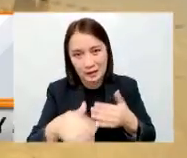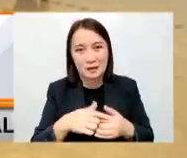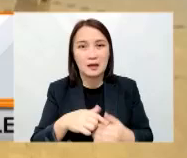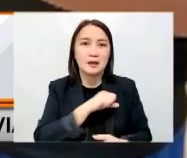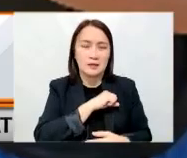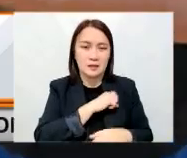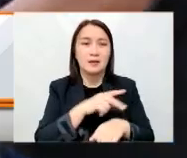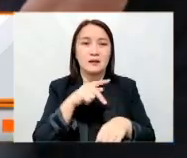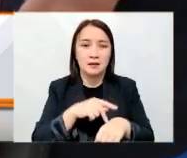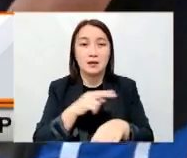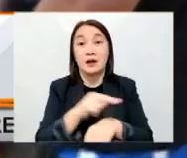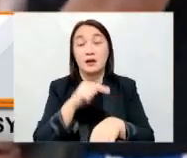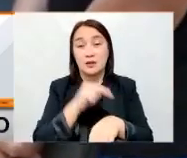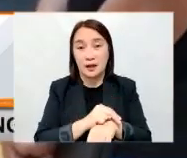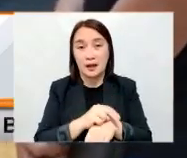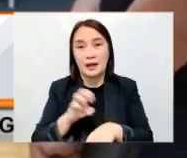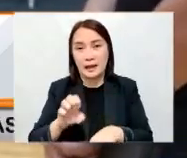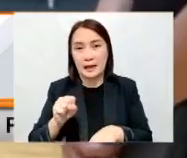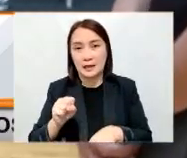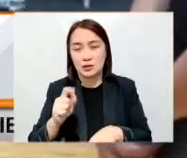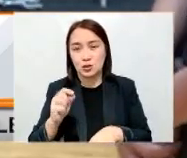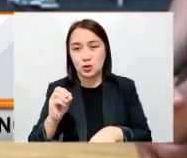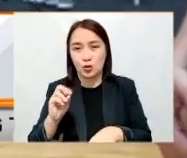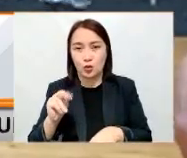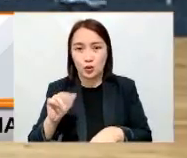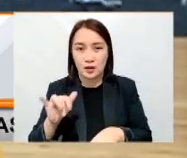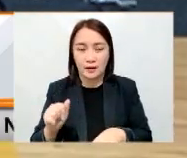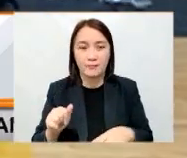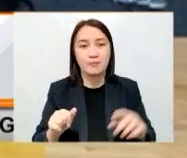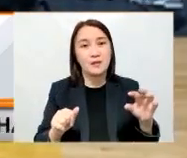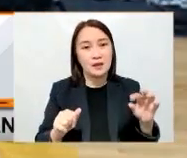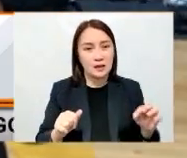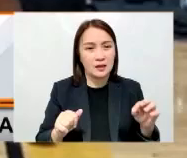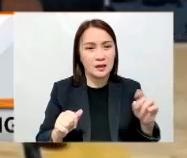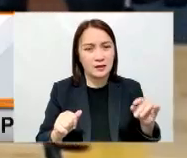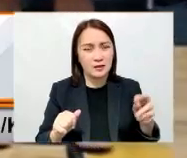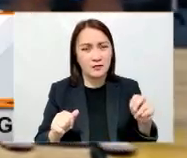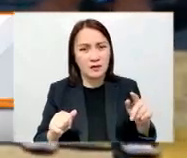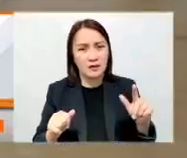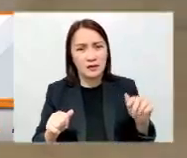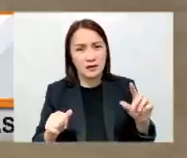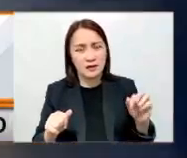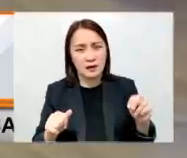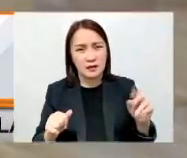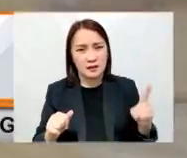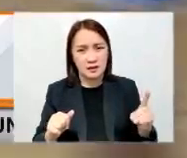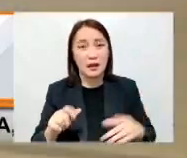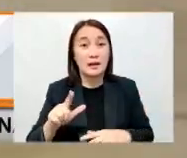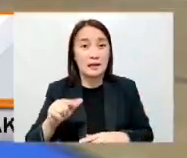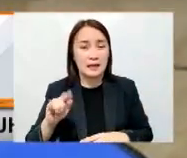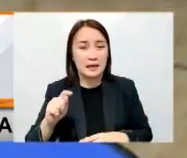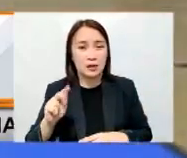ng Estonia at Finland. Tapos lilipad naman sila pa Lithuania sa June 29 para sa iilan pang tune-up